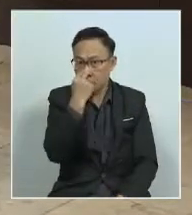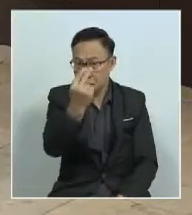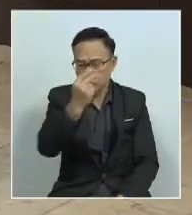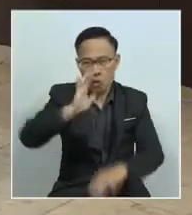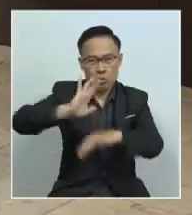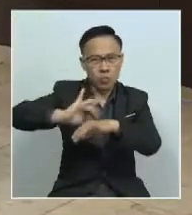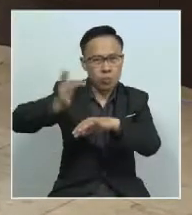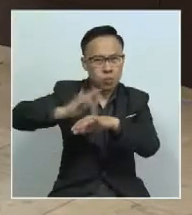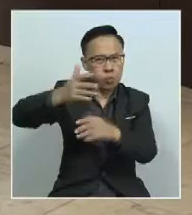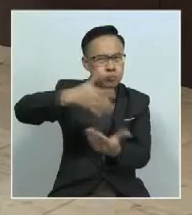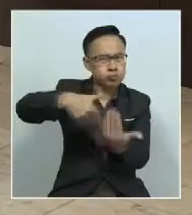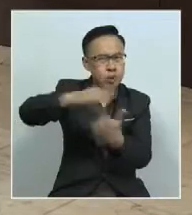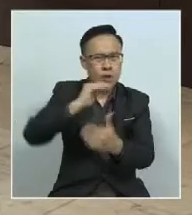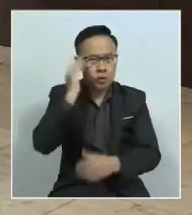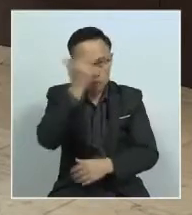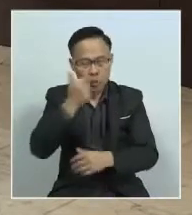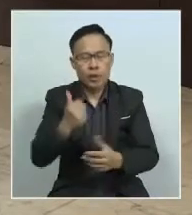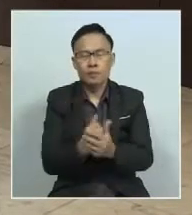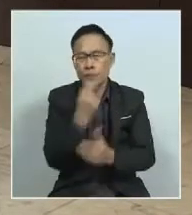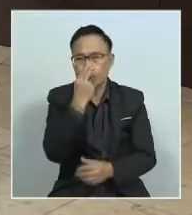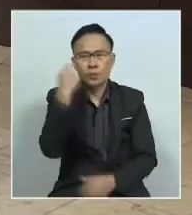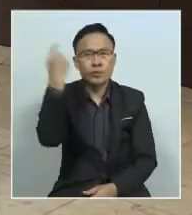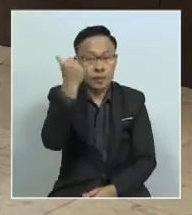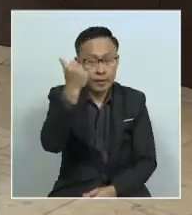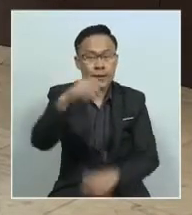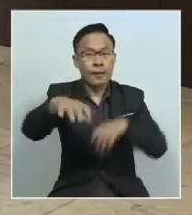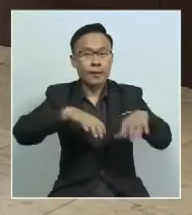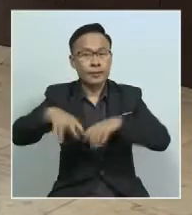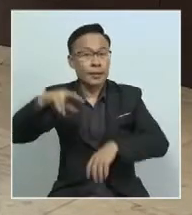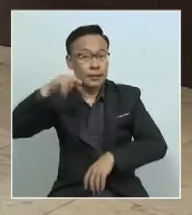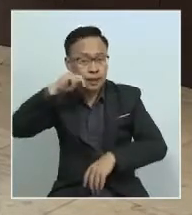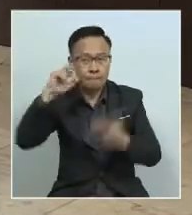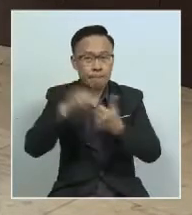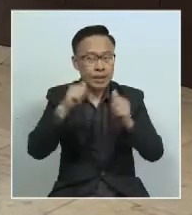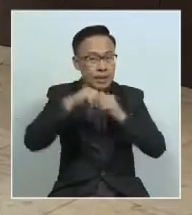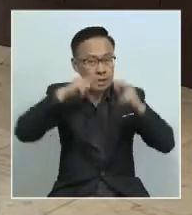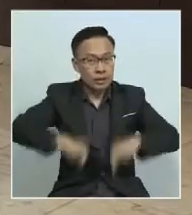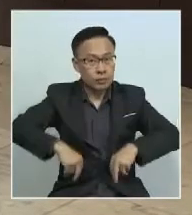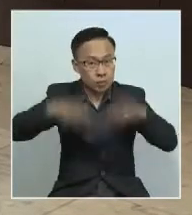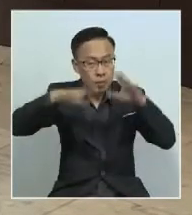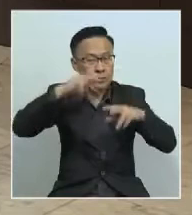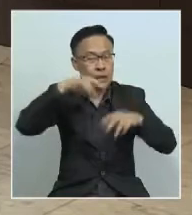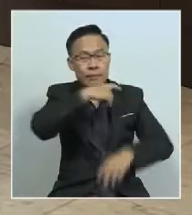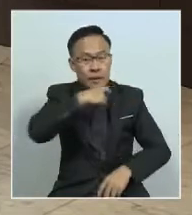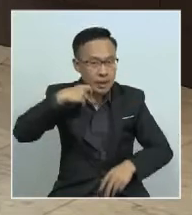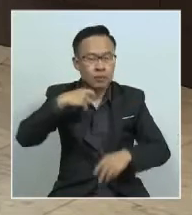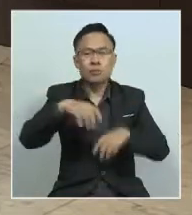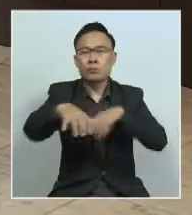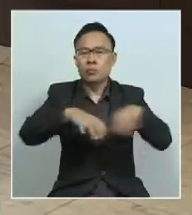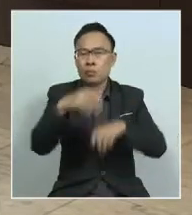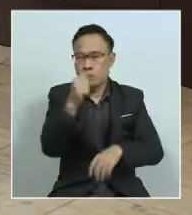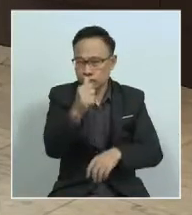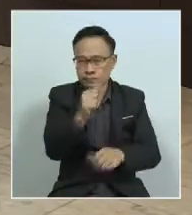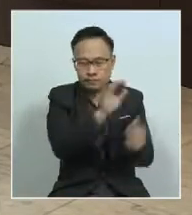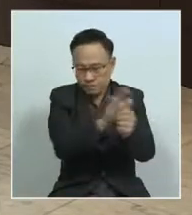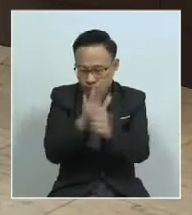ที่น่าไปท่องเที่ยวอ ่ ะนะครับและที่สำคัญก็คือเรื่องของการบริหารจัดการน้ำน้ำท่วมน้ำแล้งการรักษาระบบนิเวศเนี่ยก็จะได้รับการดูแลเป็นอย่างดีด้วย